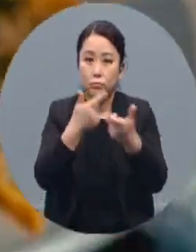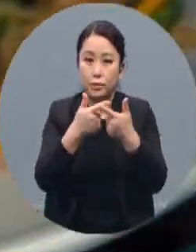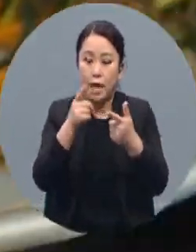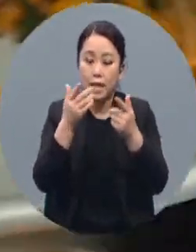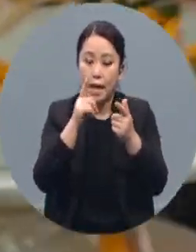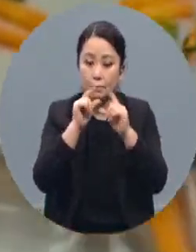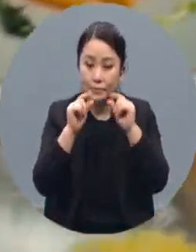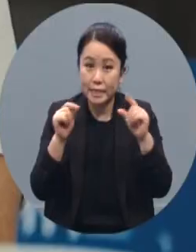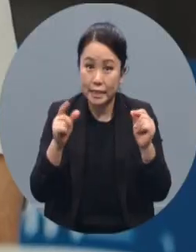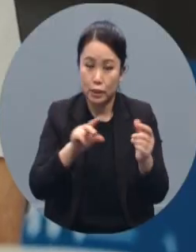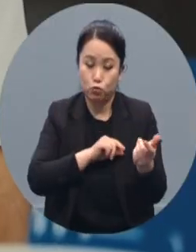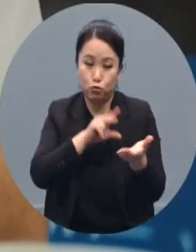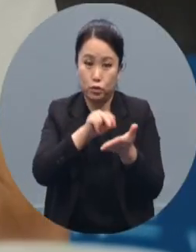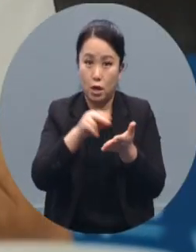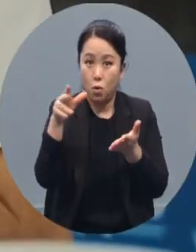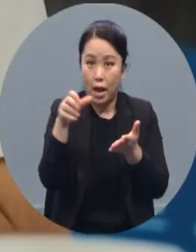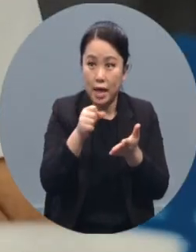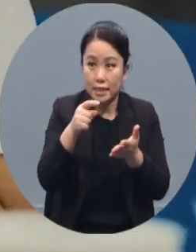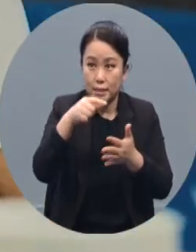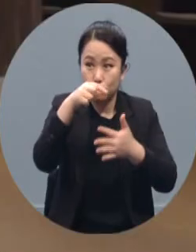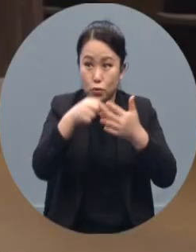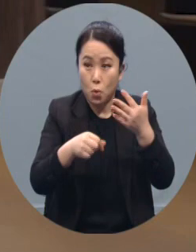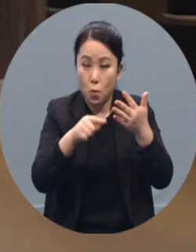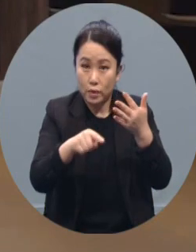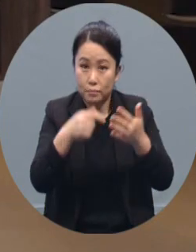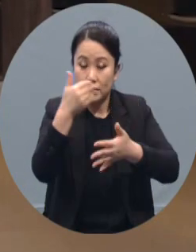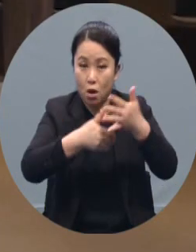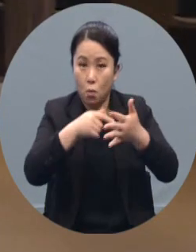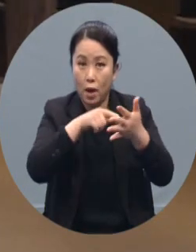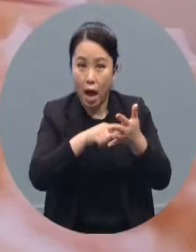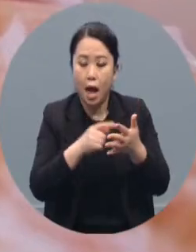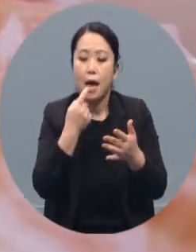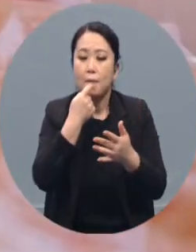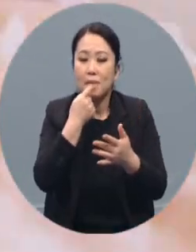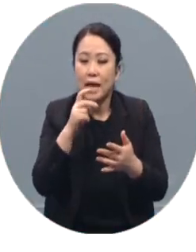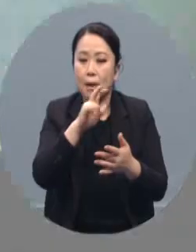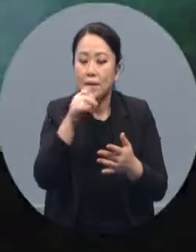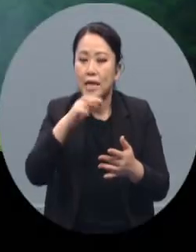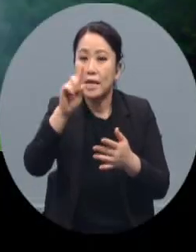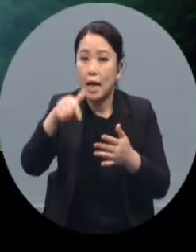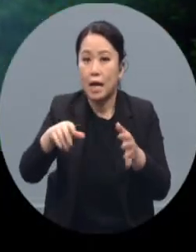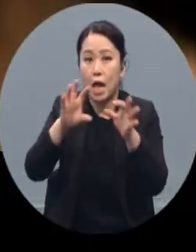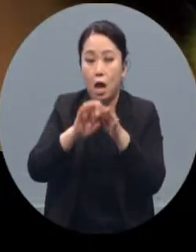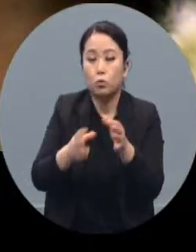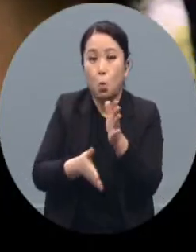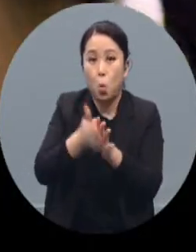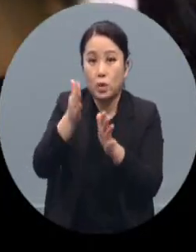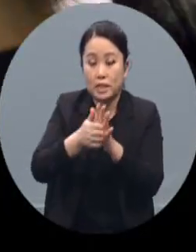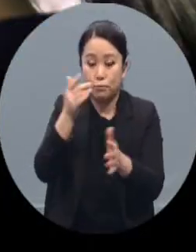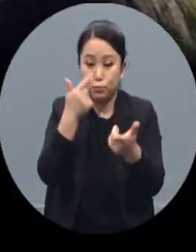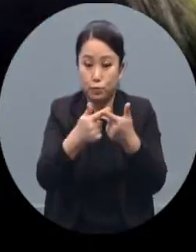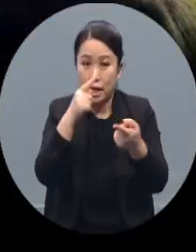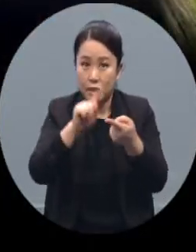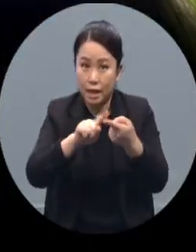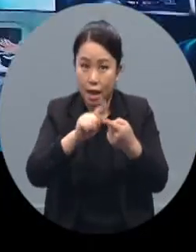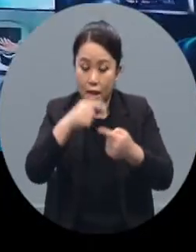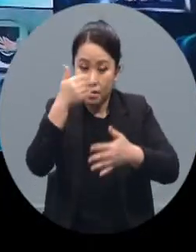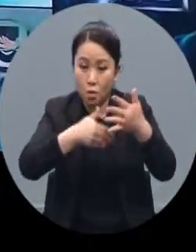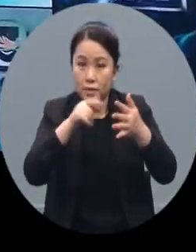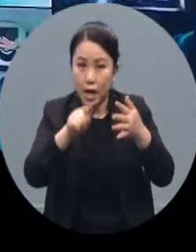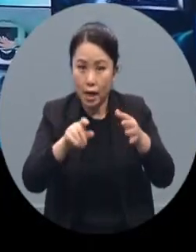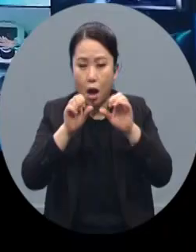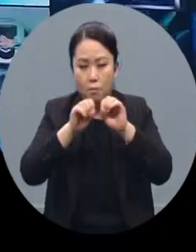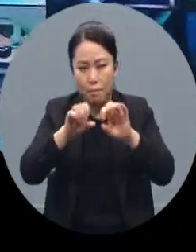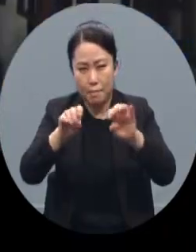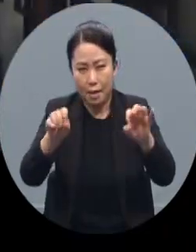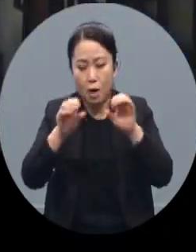부산 음식을 주제로 한 다큐멘터리 미각의 도시 부산이 전 세계로 퍼져나가고 2030 부산 엑스포 유치를 위한 홍보